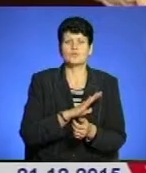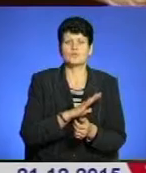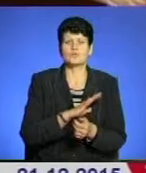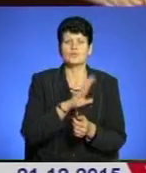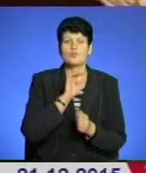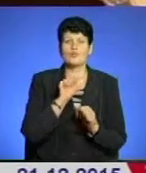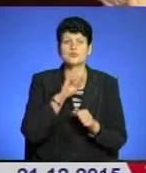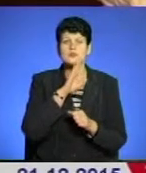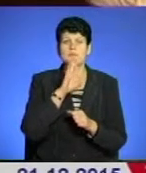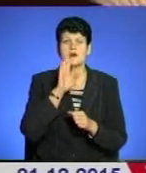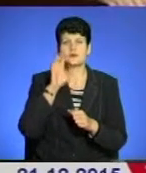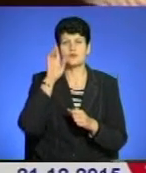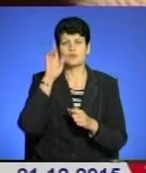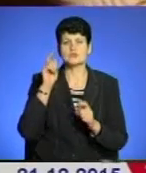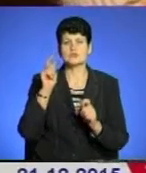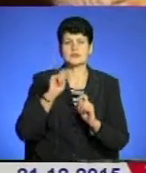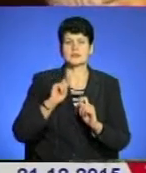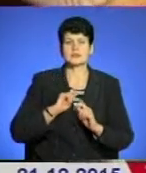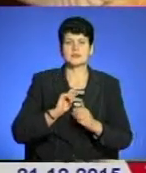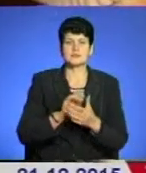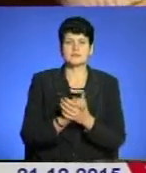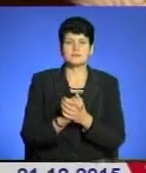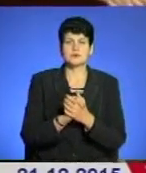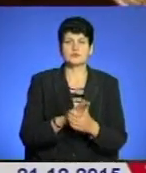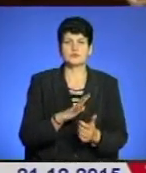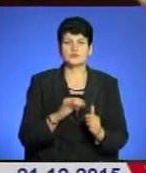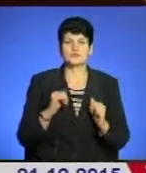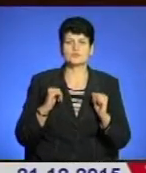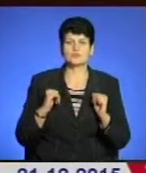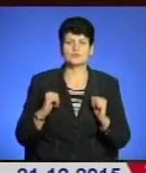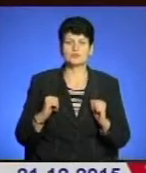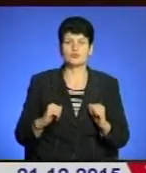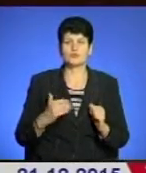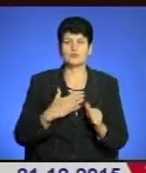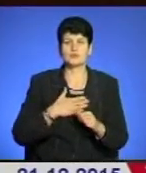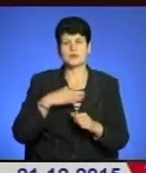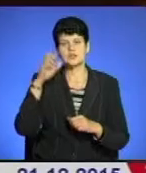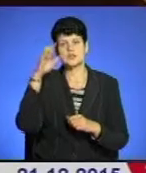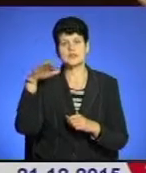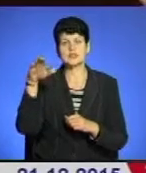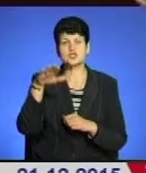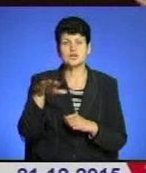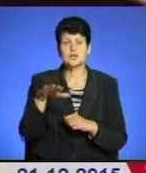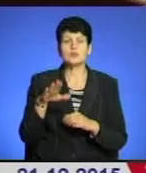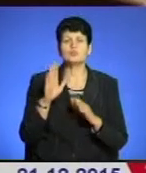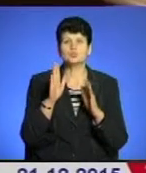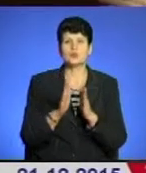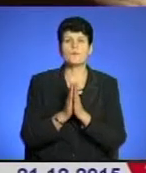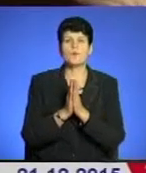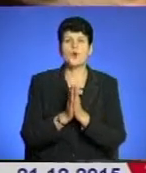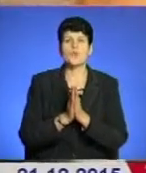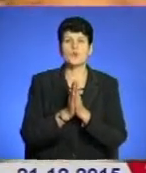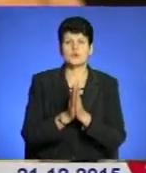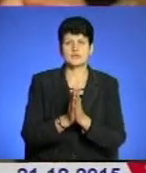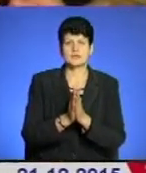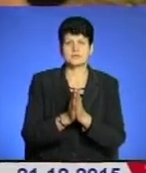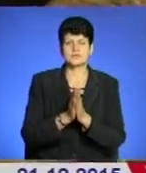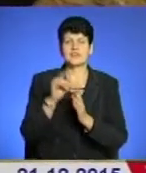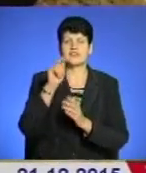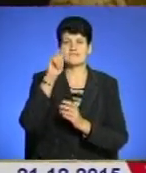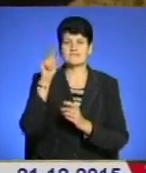Божа принесе нам вже того миру, щоб вже був спокій в нашій країні, то будемо молитися. Щоб